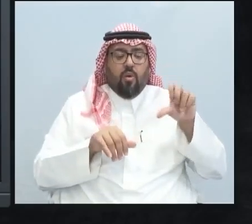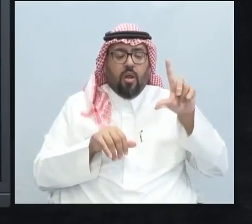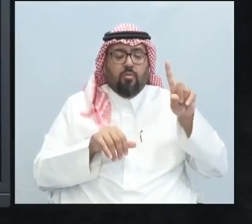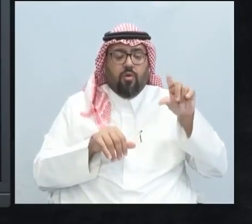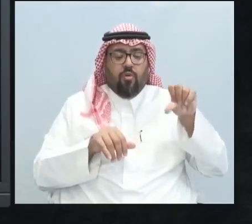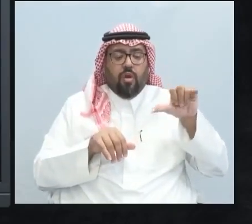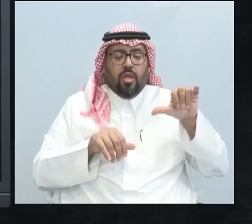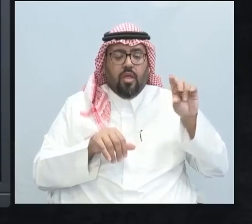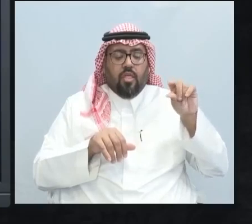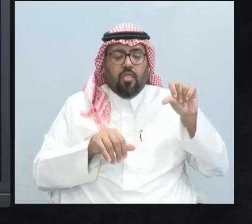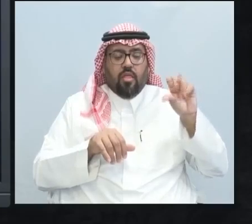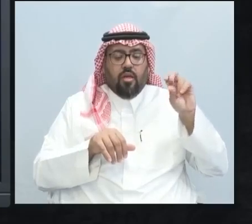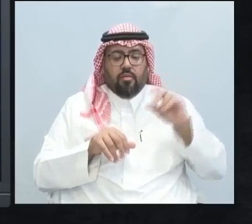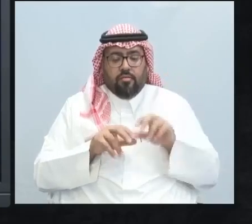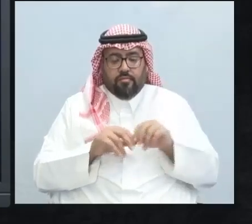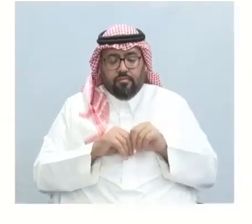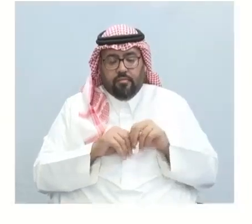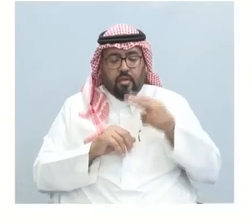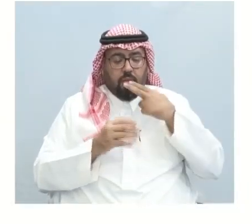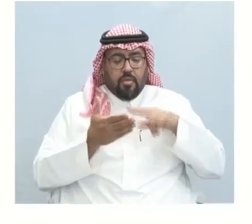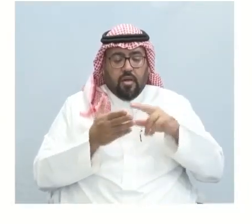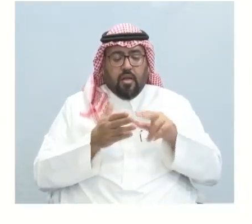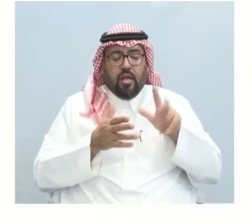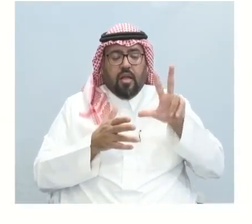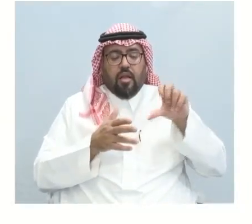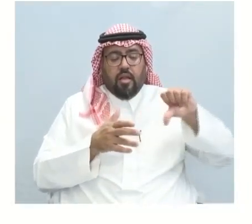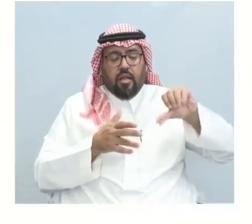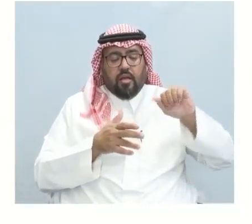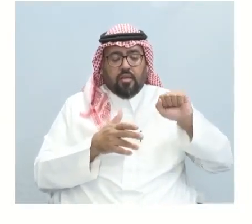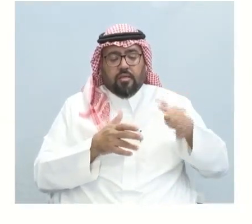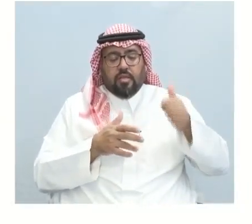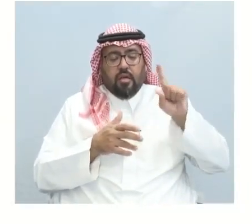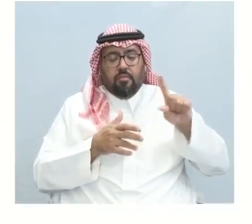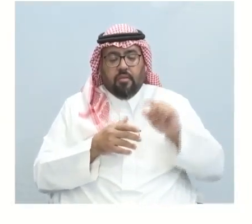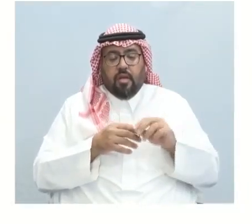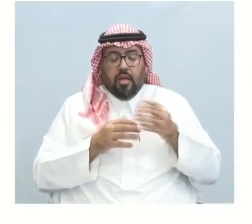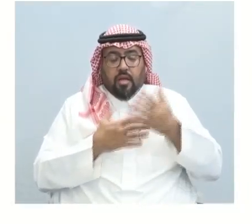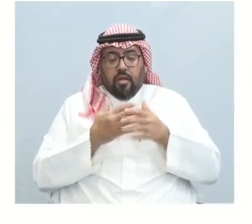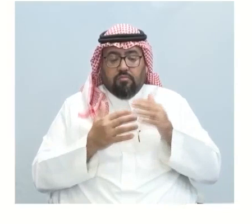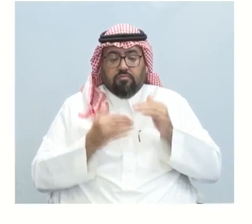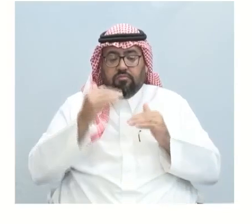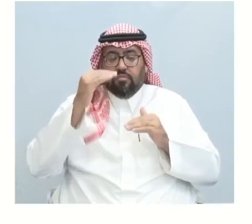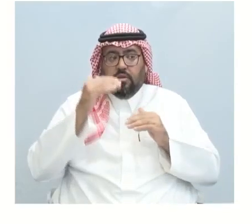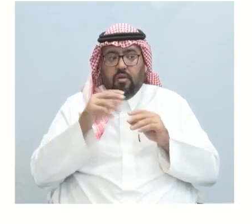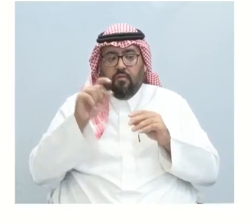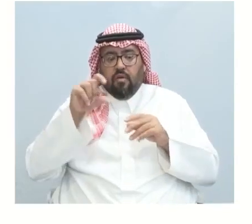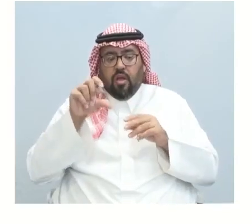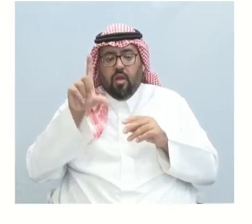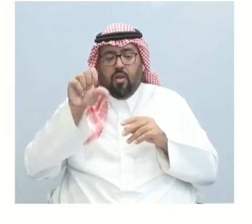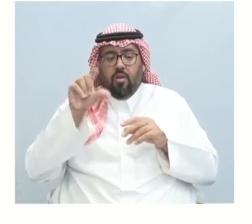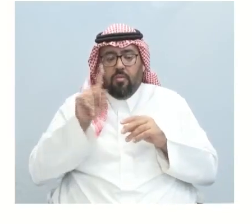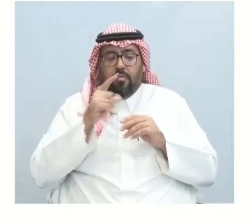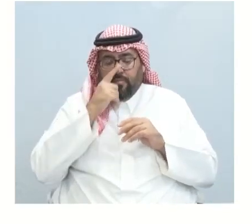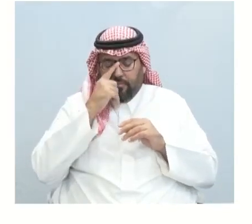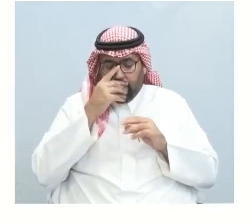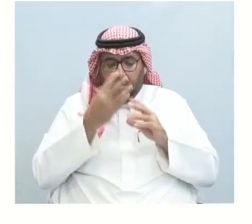والبويضه نعبر عنه بالاخصاء حيث تحدث هذه العمليه في اعلى قناه فالوب اذا هنا يظهر معنا